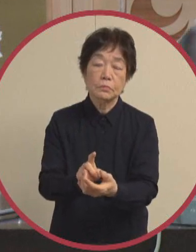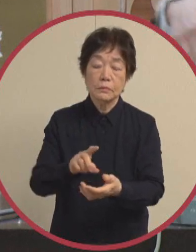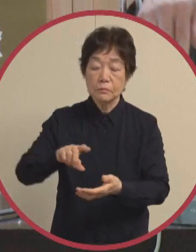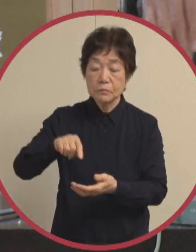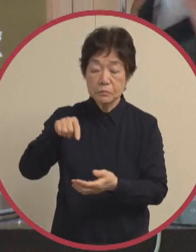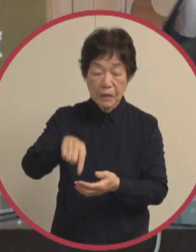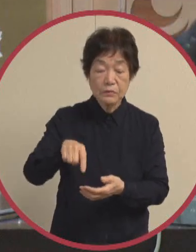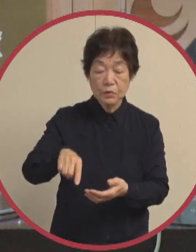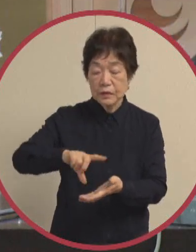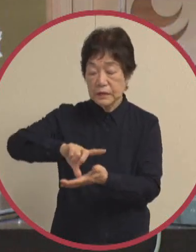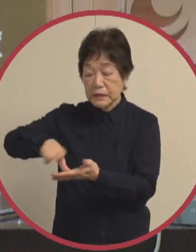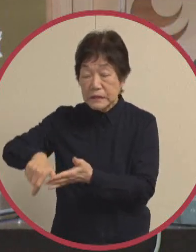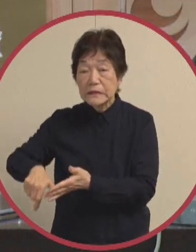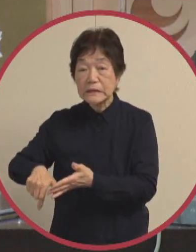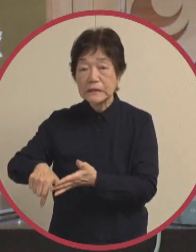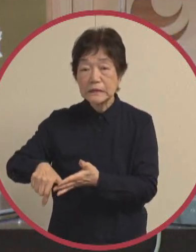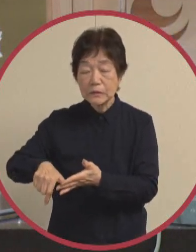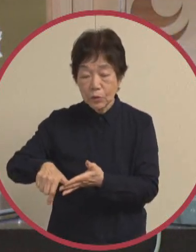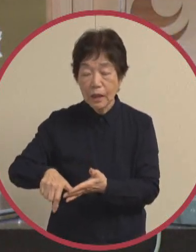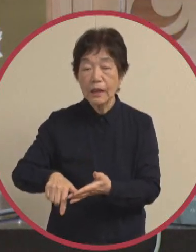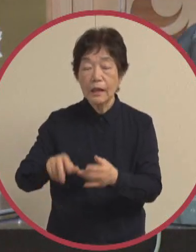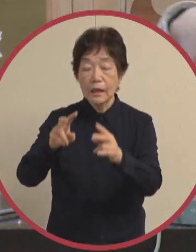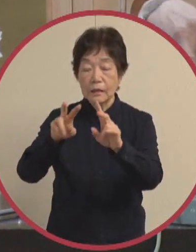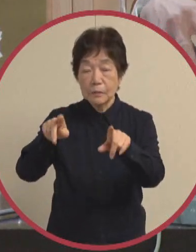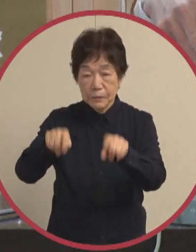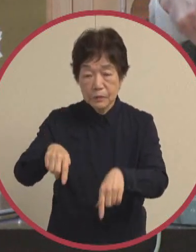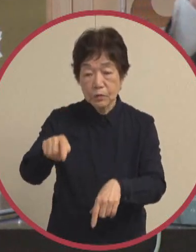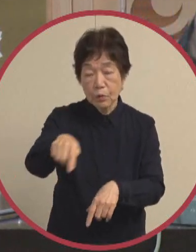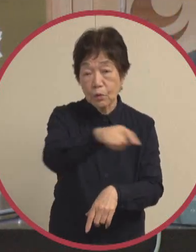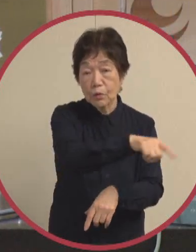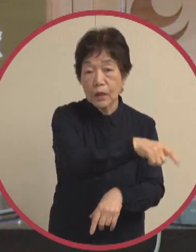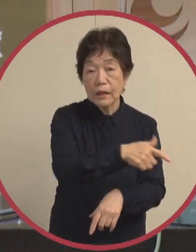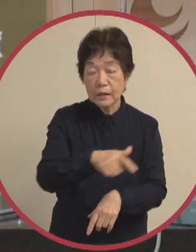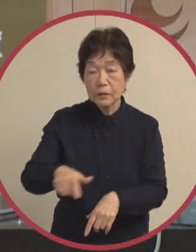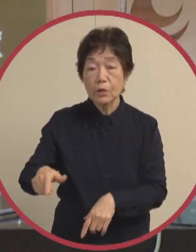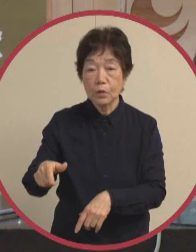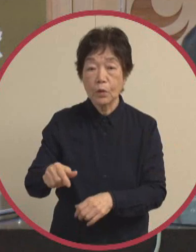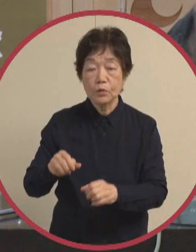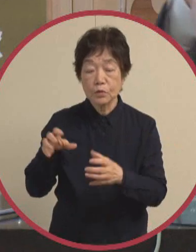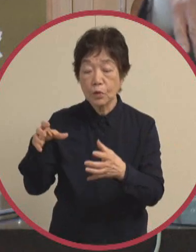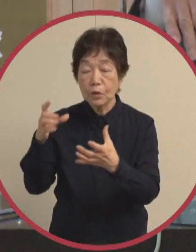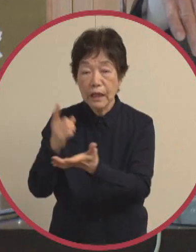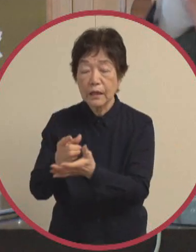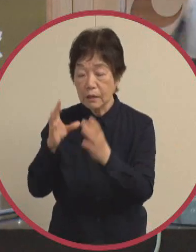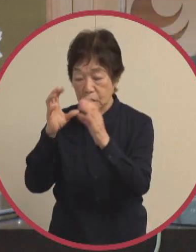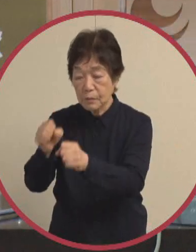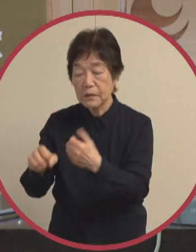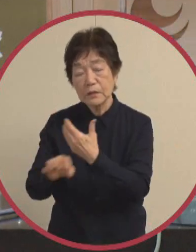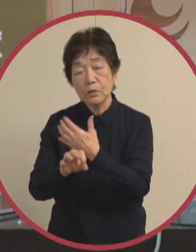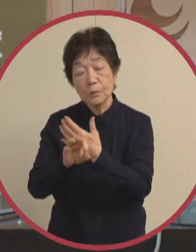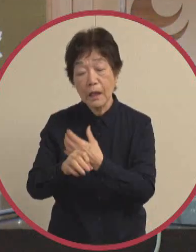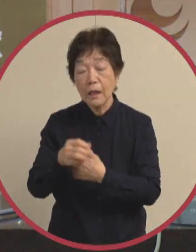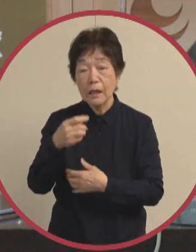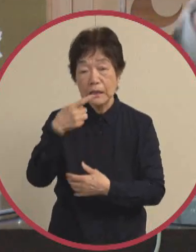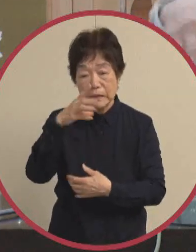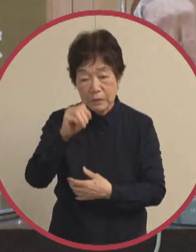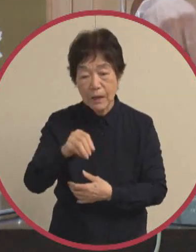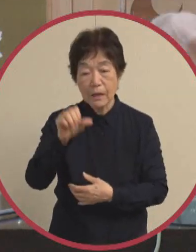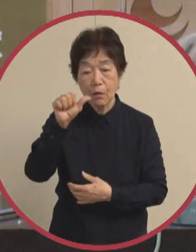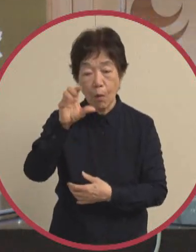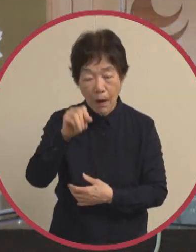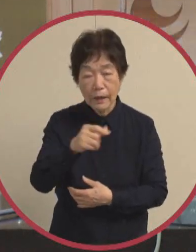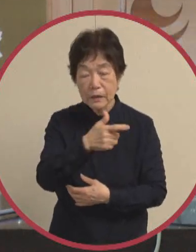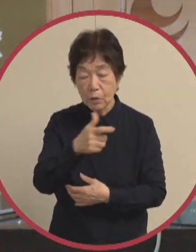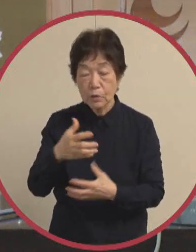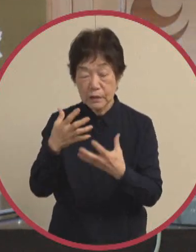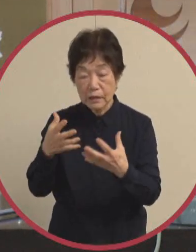地区で、まあ、非常に多く出ているといったら、ある地区をやると、それが、まあ、例えば1万人かもしれませんし、5万人かもしれませ